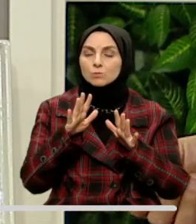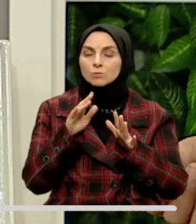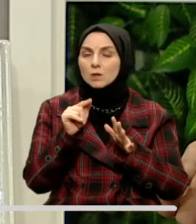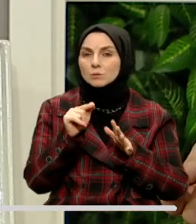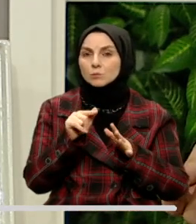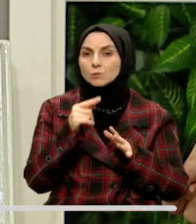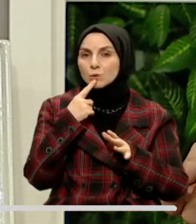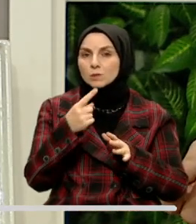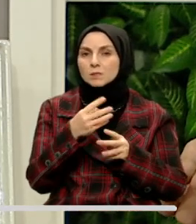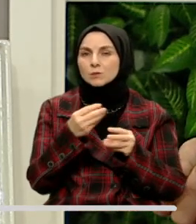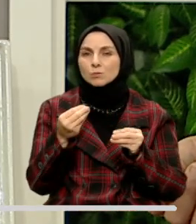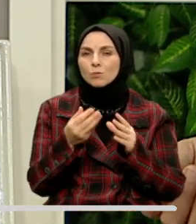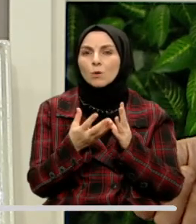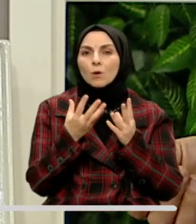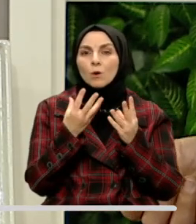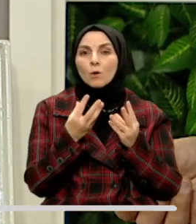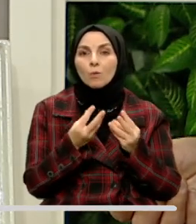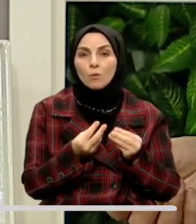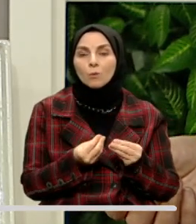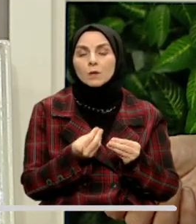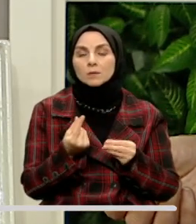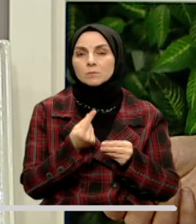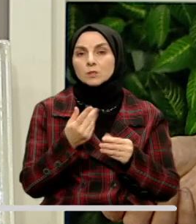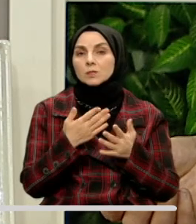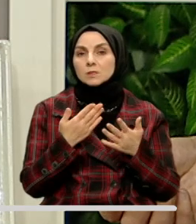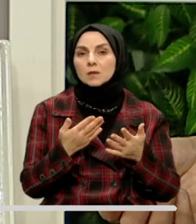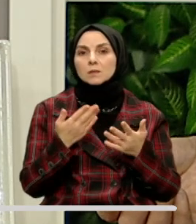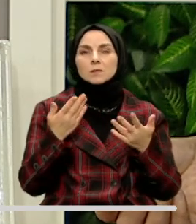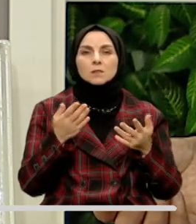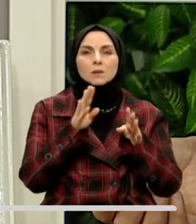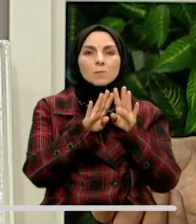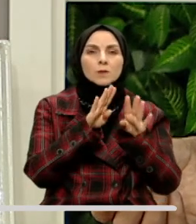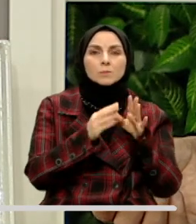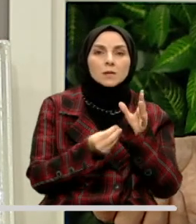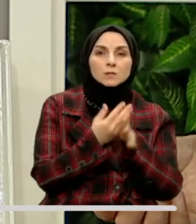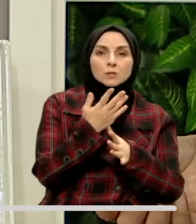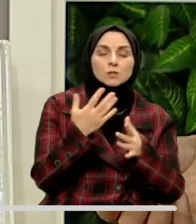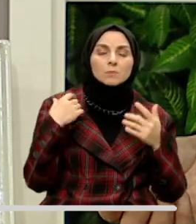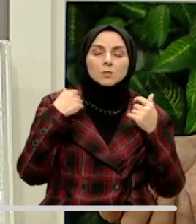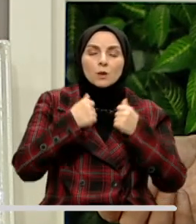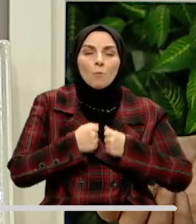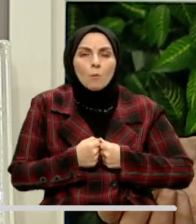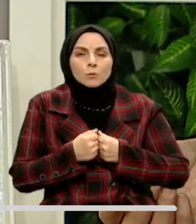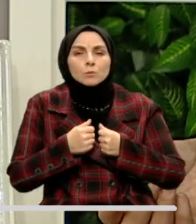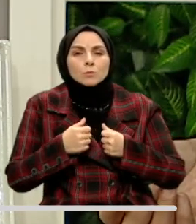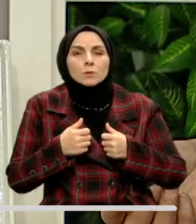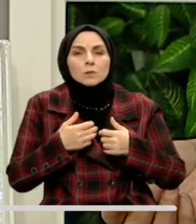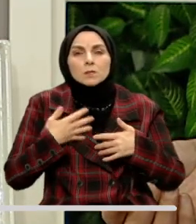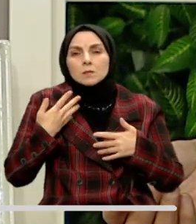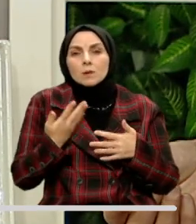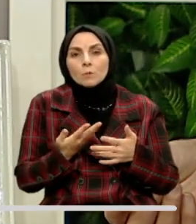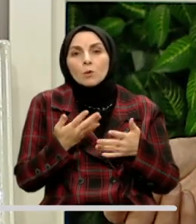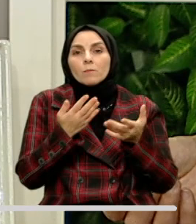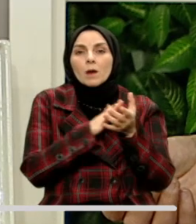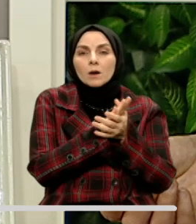zannediyorum Tuğba Hanımcığım. O hani annelerin, babaların hep şikayet ettikleri, tam kapıdan çıkacağız, yok montumu giymiyorum, ayağımı giymeyeceğim, ben gelmeyeceğim, onu yapmayacağım, bunu yap. Hani